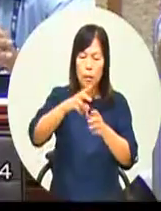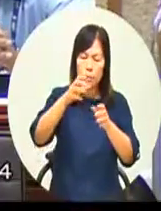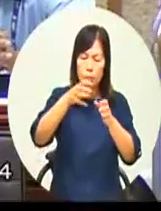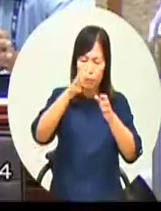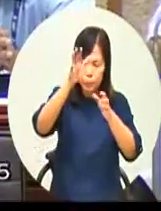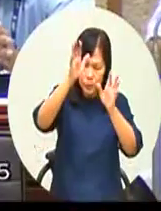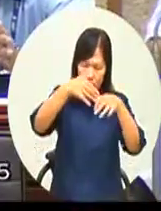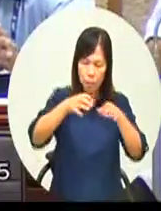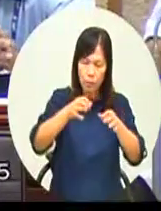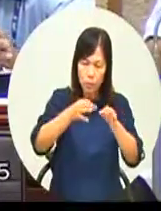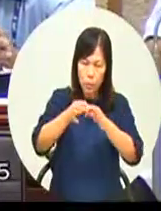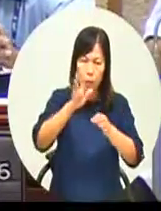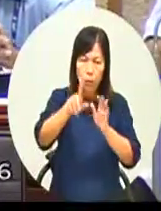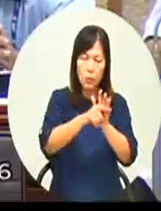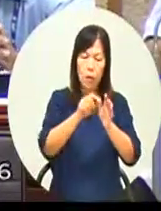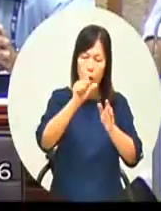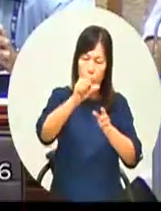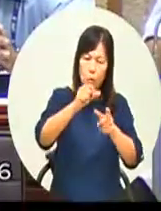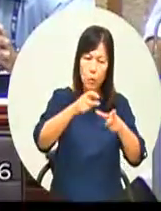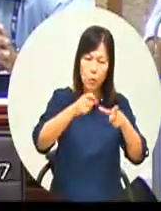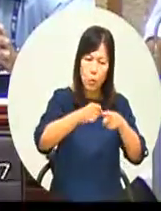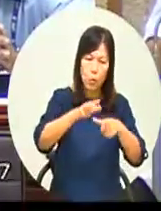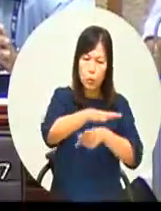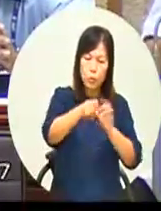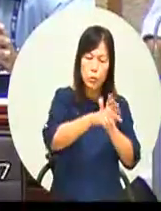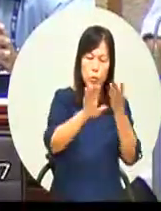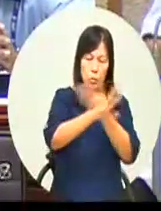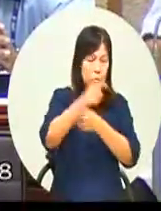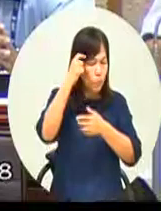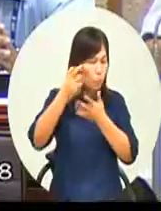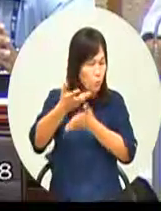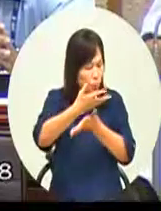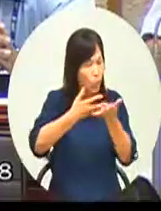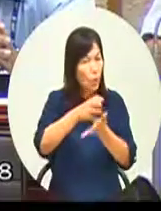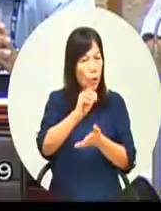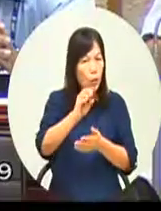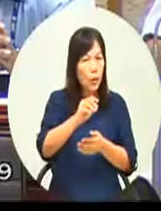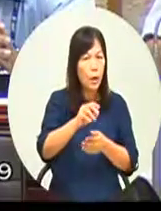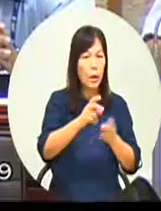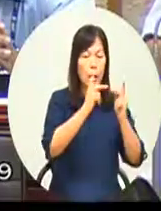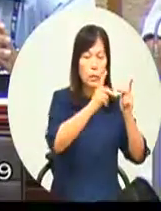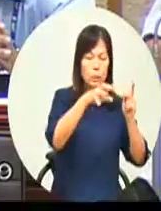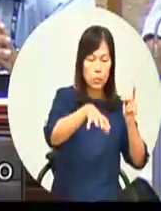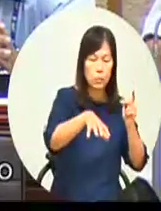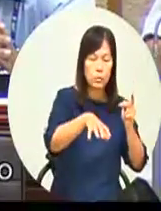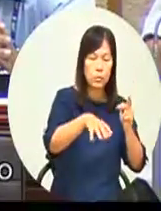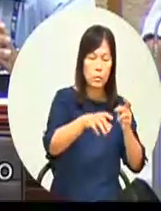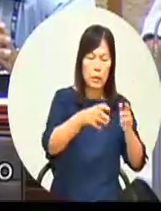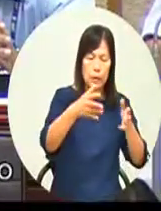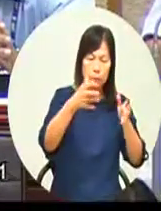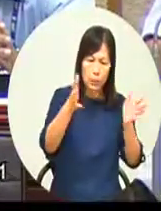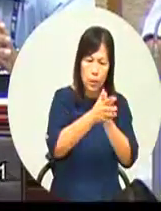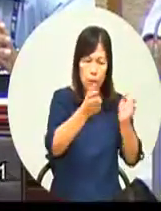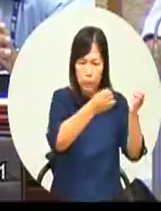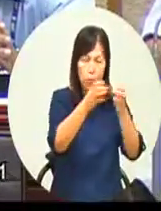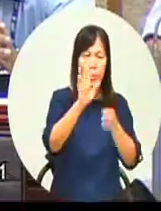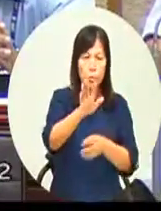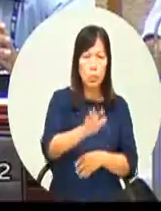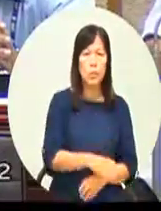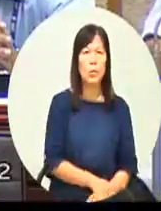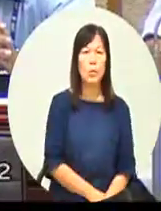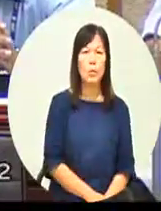那这五公顷已经有开发商愿意跟有在协调，有在沟通，有在接触吗？ 目前捷运公司在洽商之中。 有